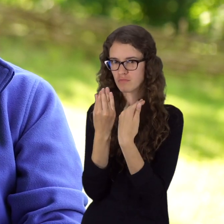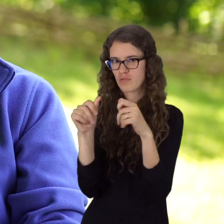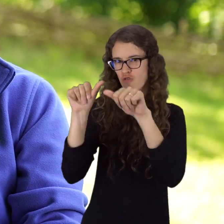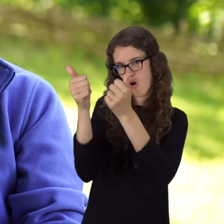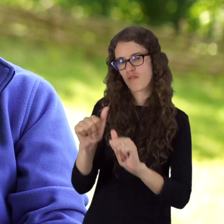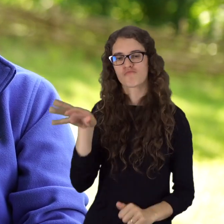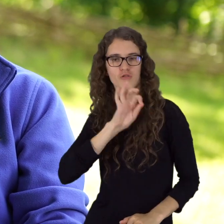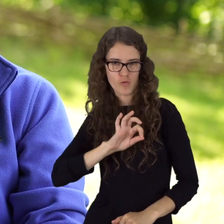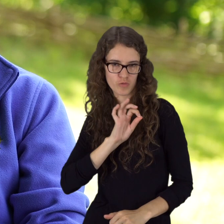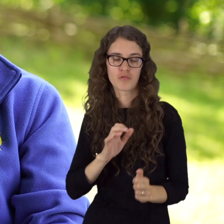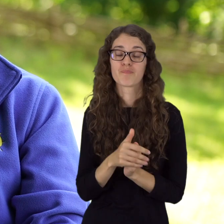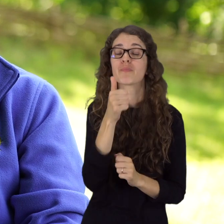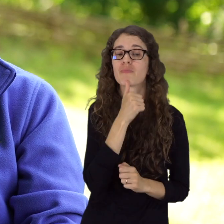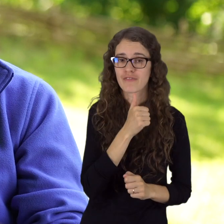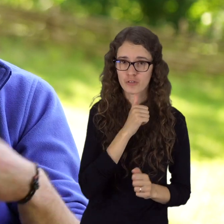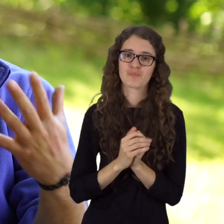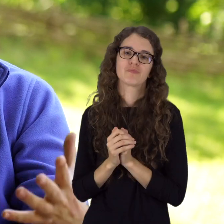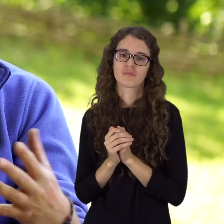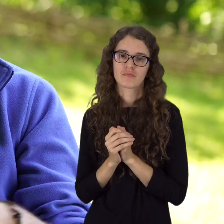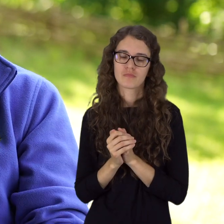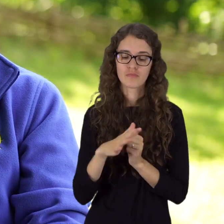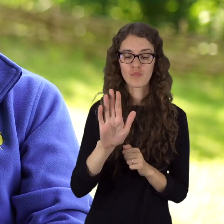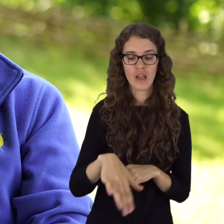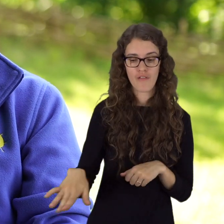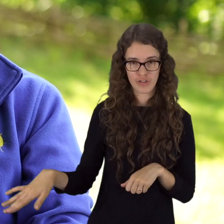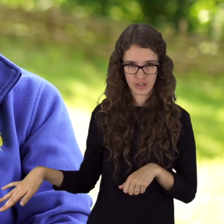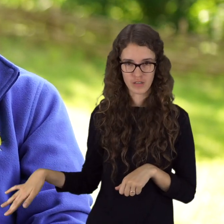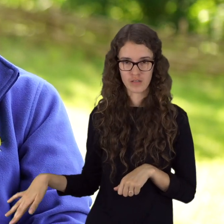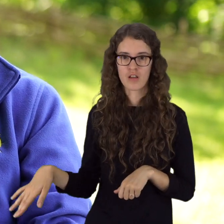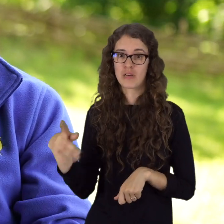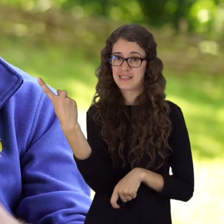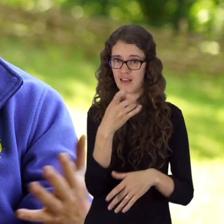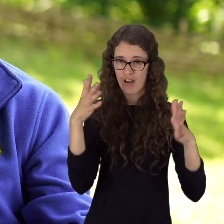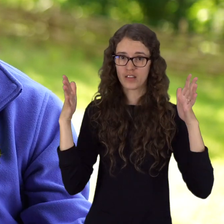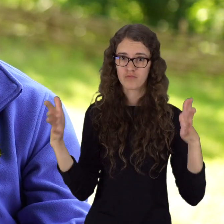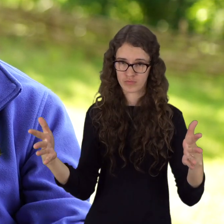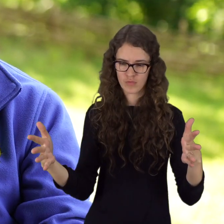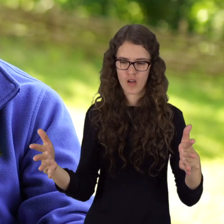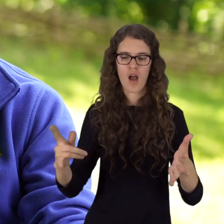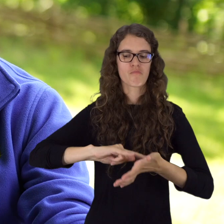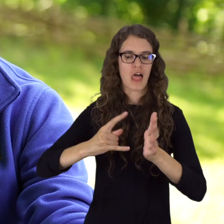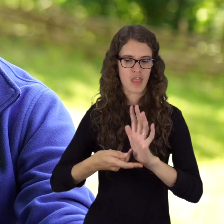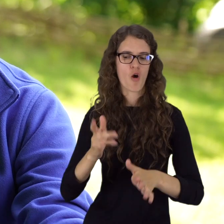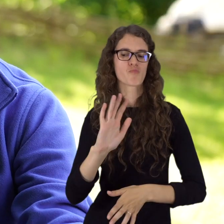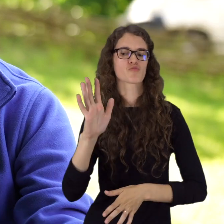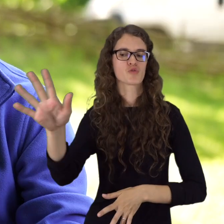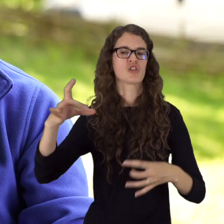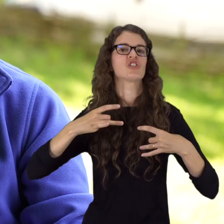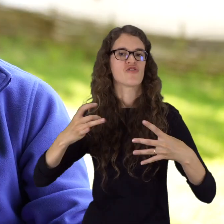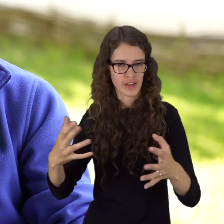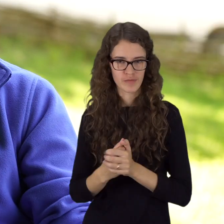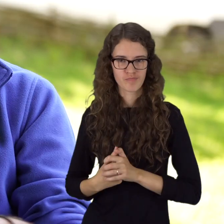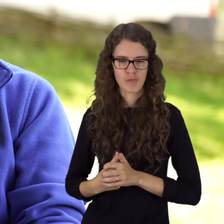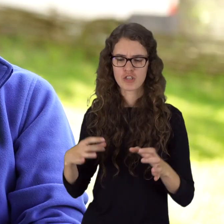metodo apibrėžimą. Tai tarkim, vaikai planavo vieną savaitę gerą vakarėlį, savo vakarėlį planavo. Kas yra